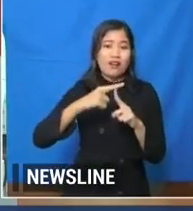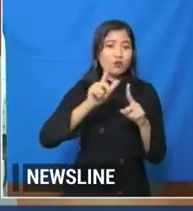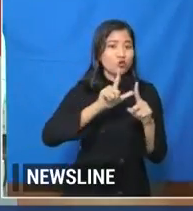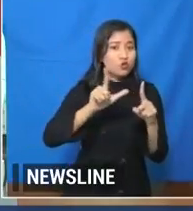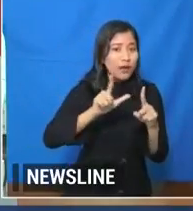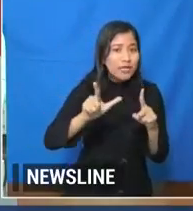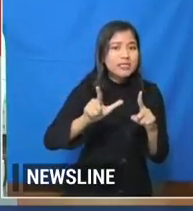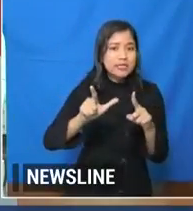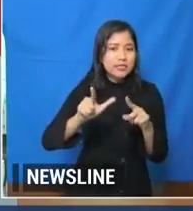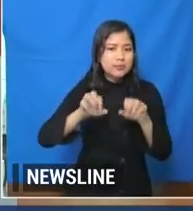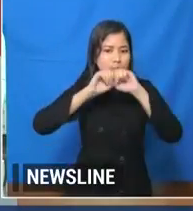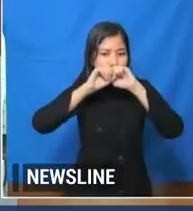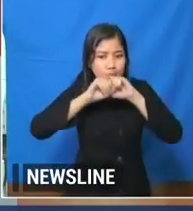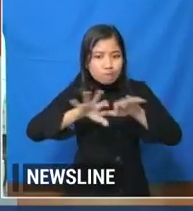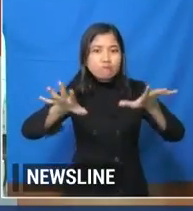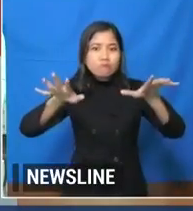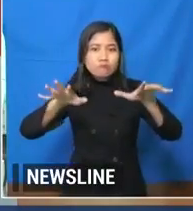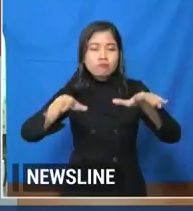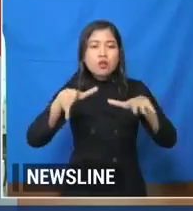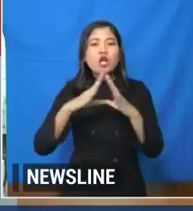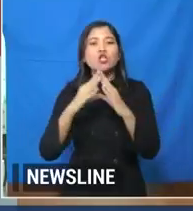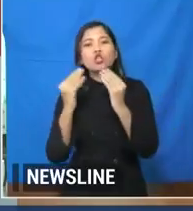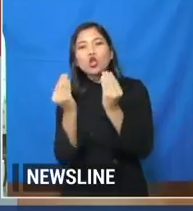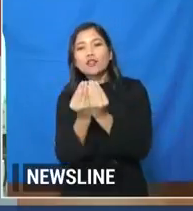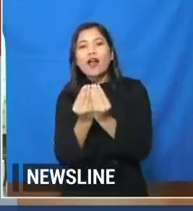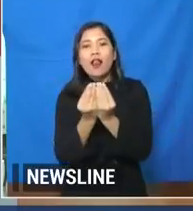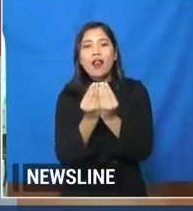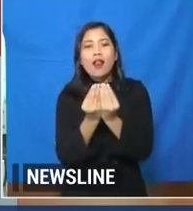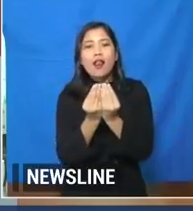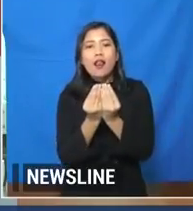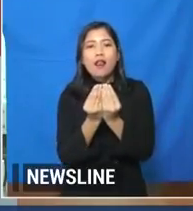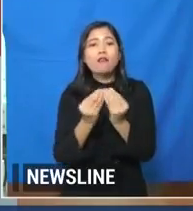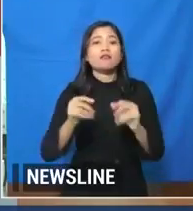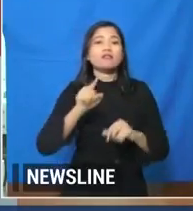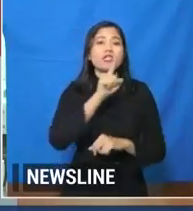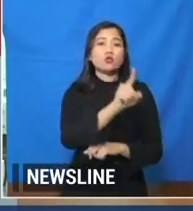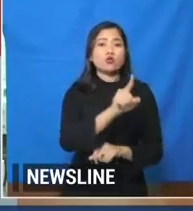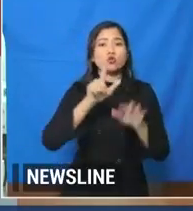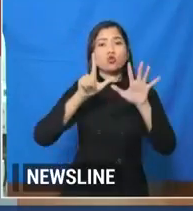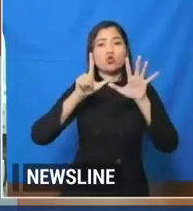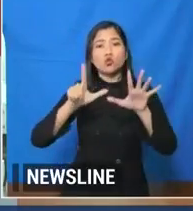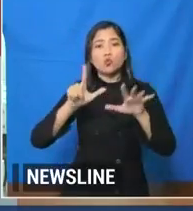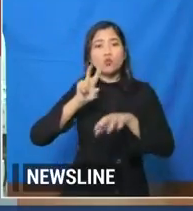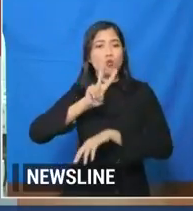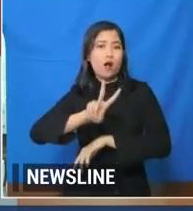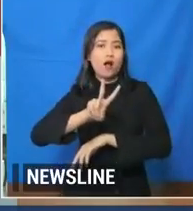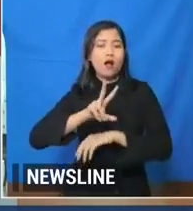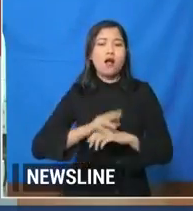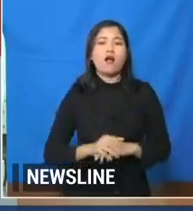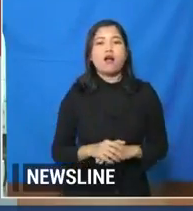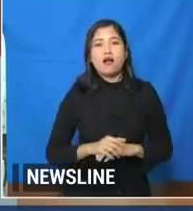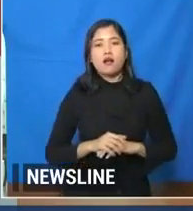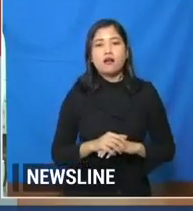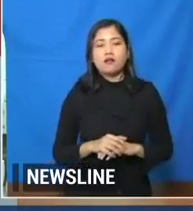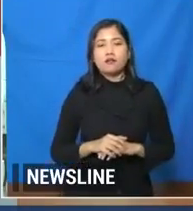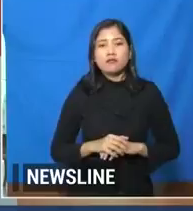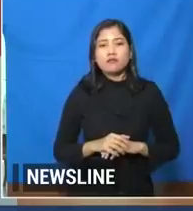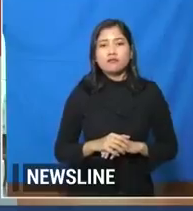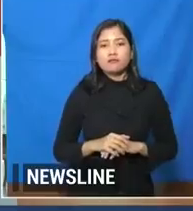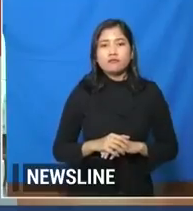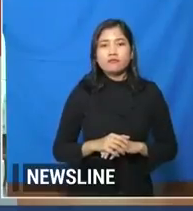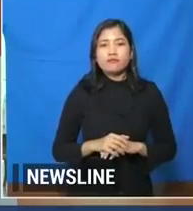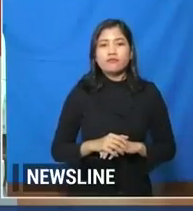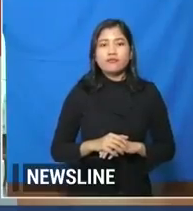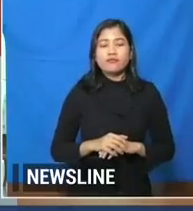masyarakat semuanya bahwa total kasus kita adalah 172 pada perkembangannya tanggal